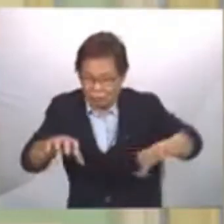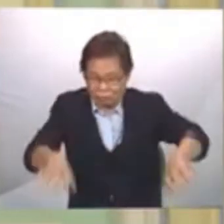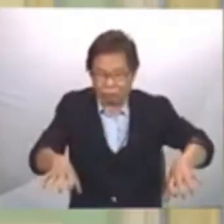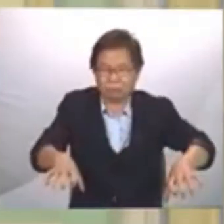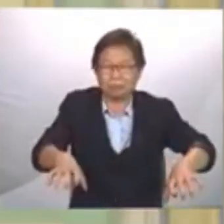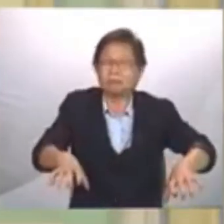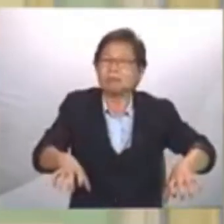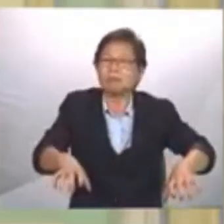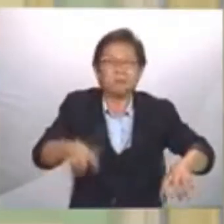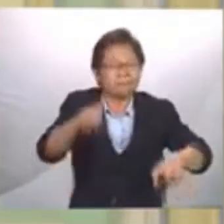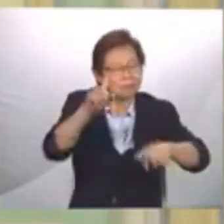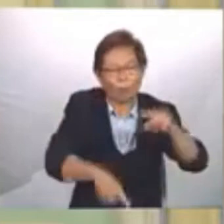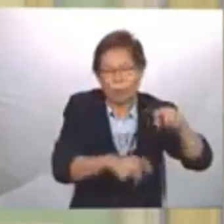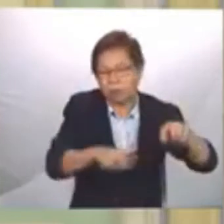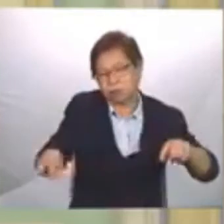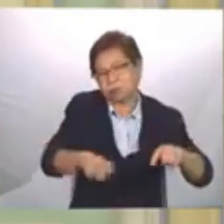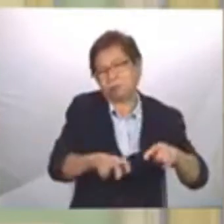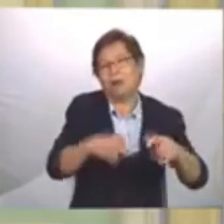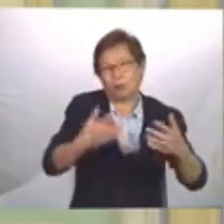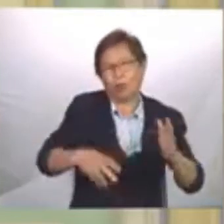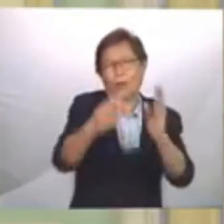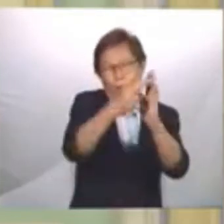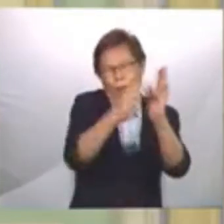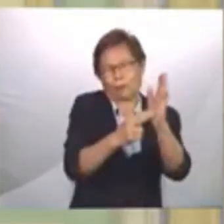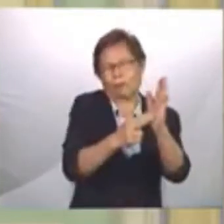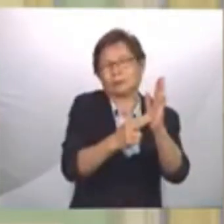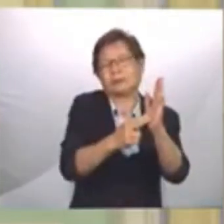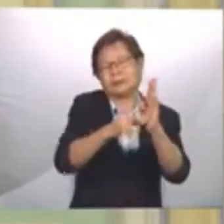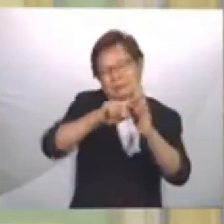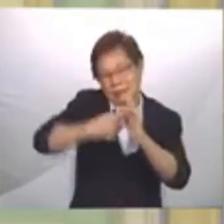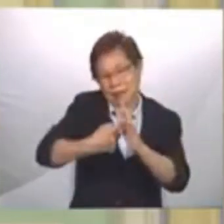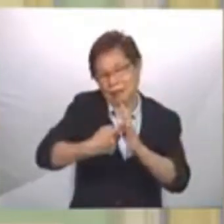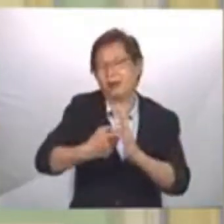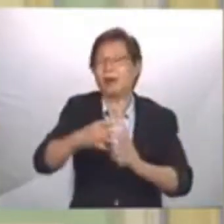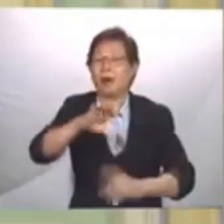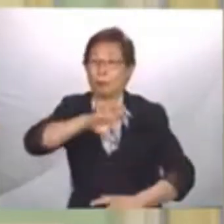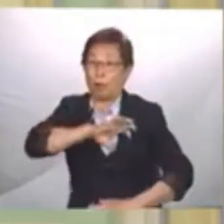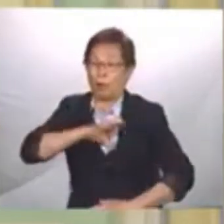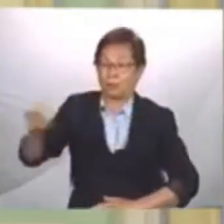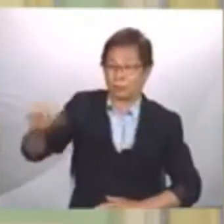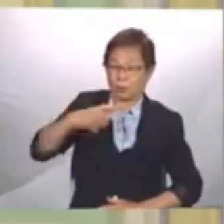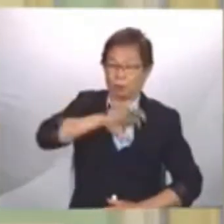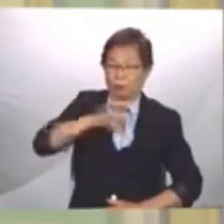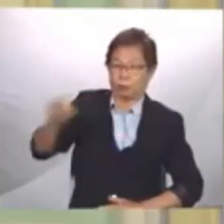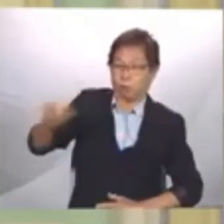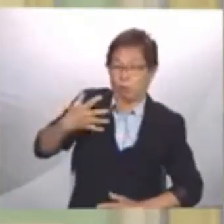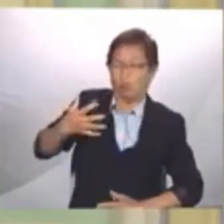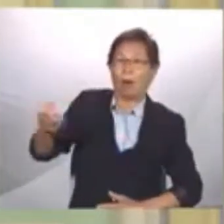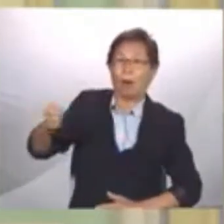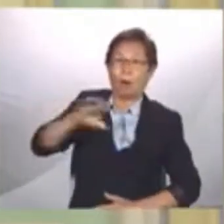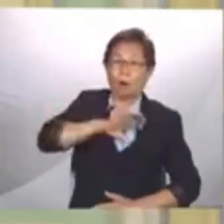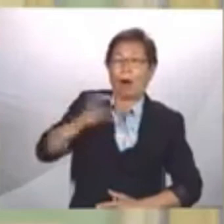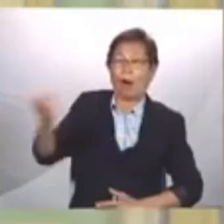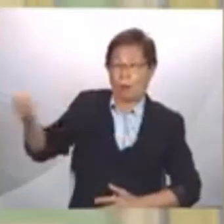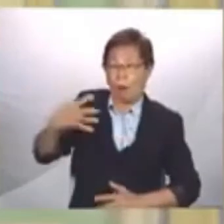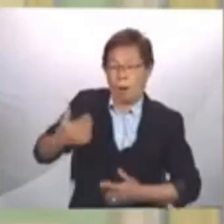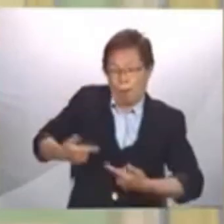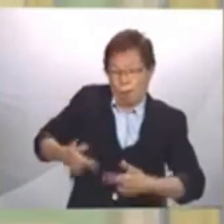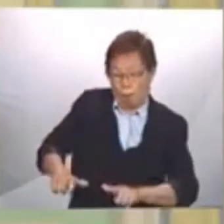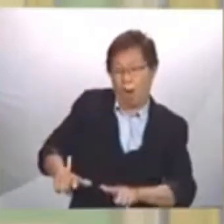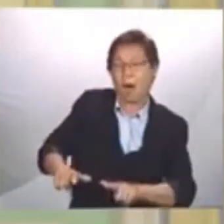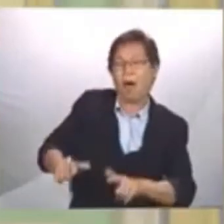Walau bagaimanapun, pihak polis memaklumkan bahawa kebenaran boleh diberi apabila